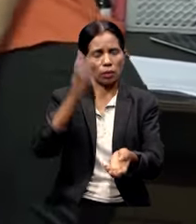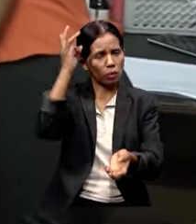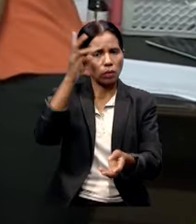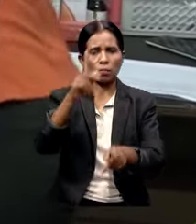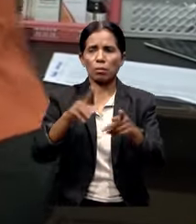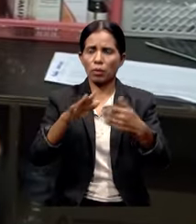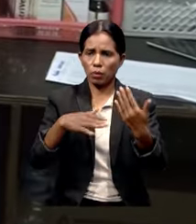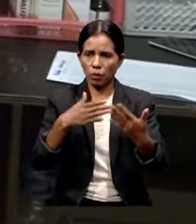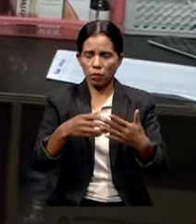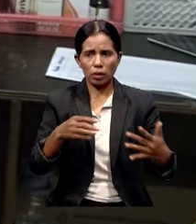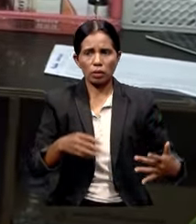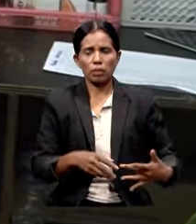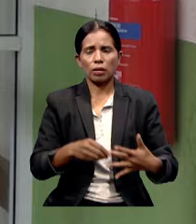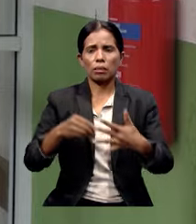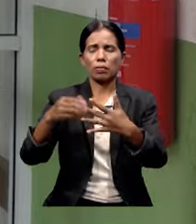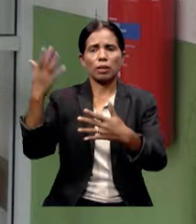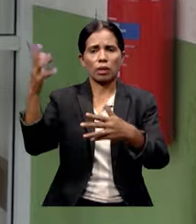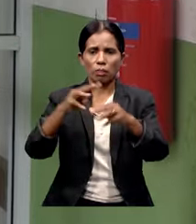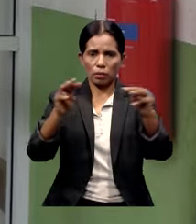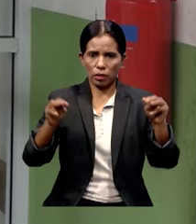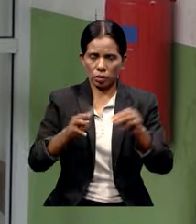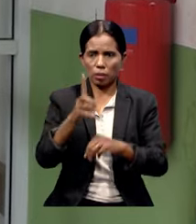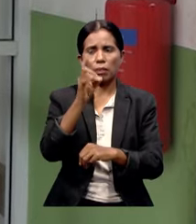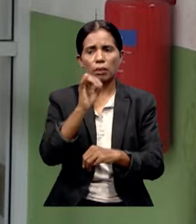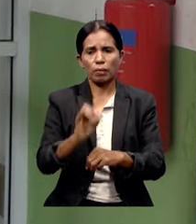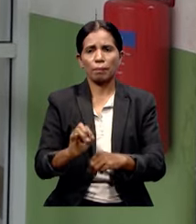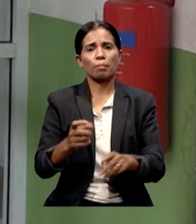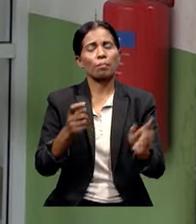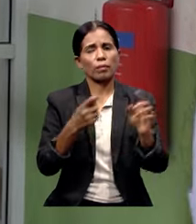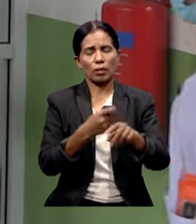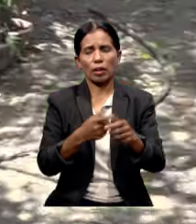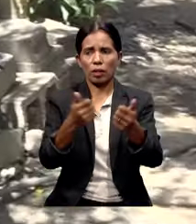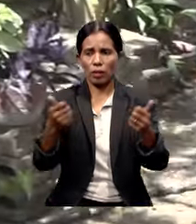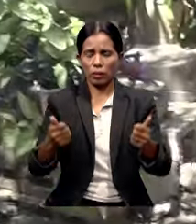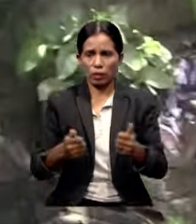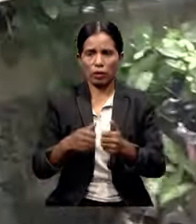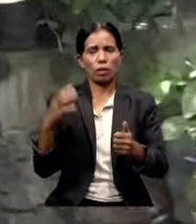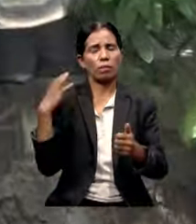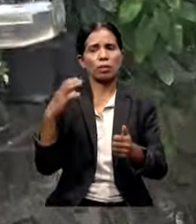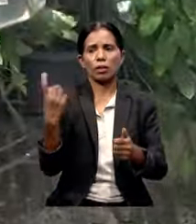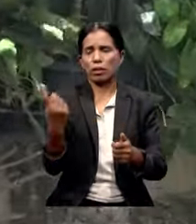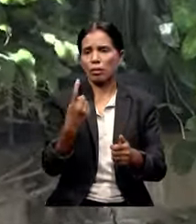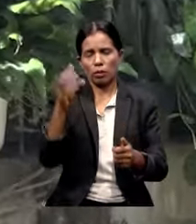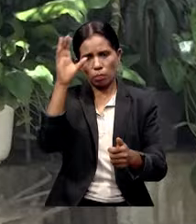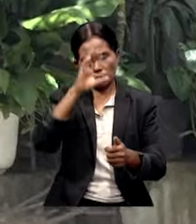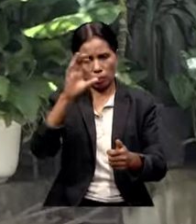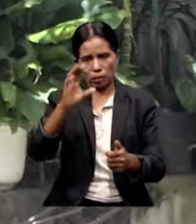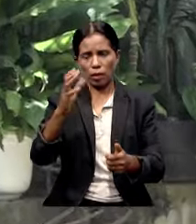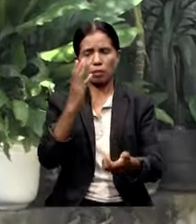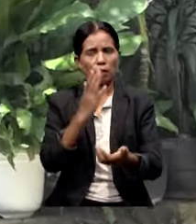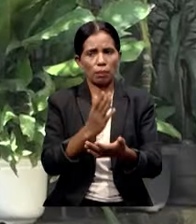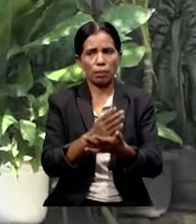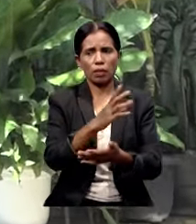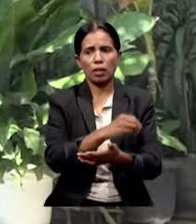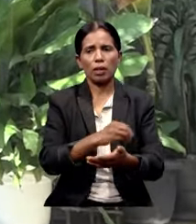mahoto liu-liu ia municipio dili. O situação ne autoridade competente sempre buca meus atuar menos